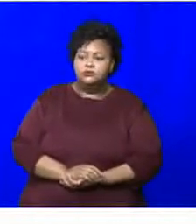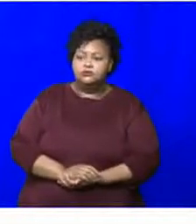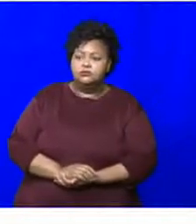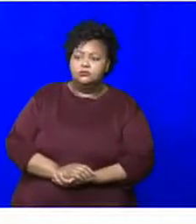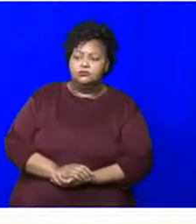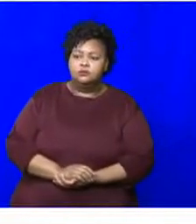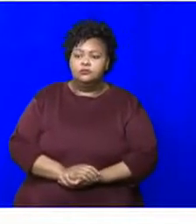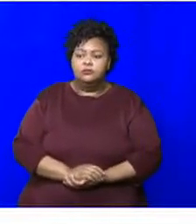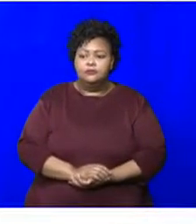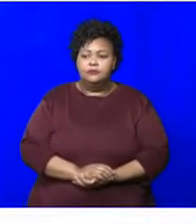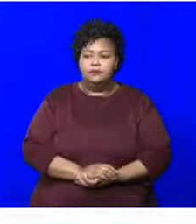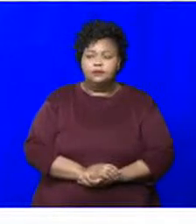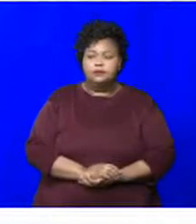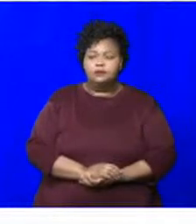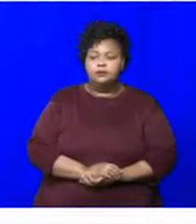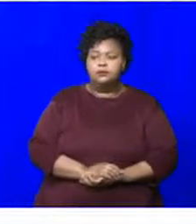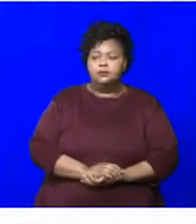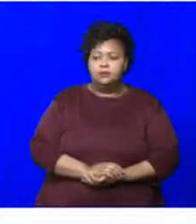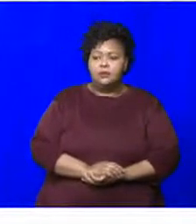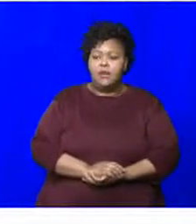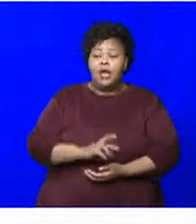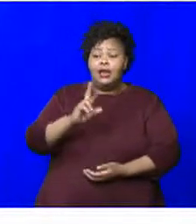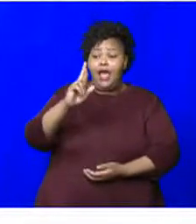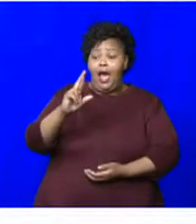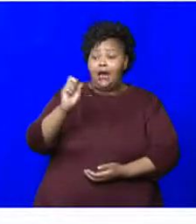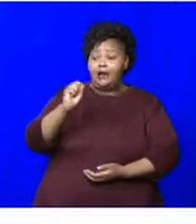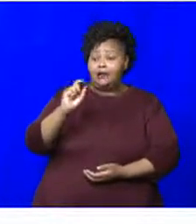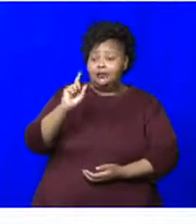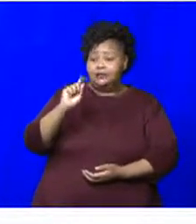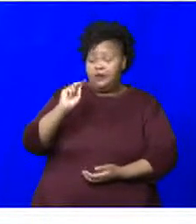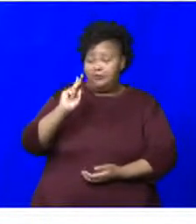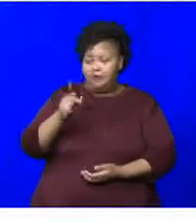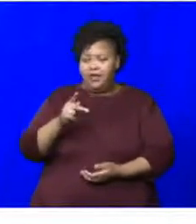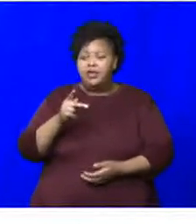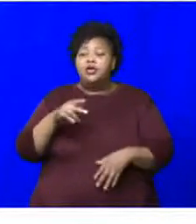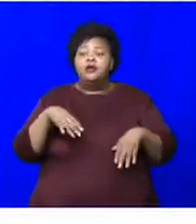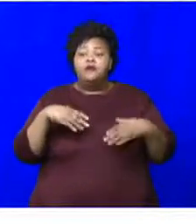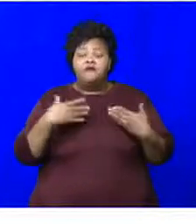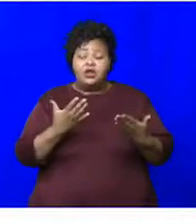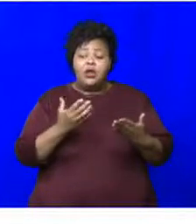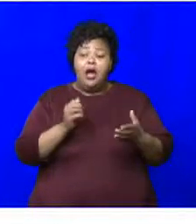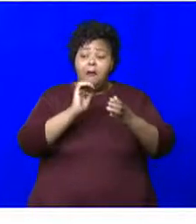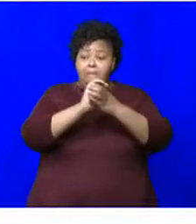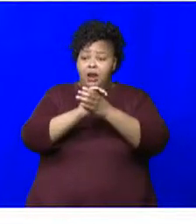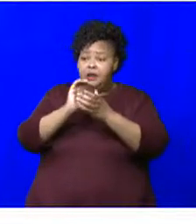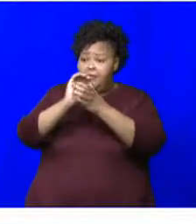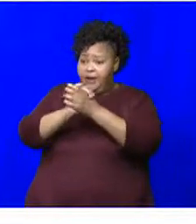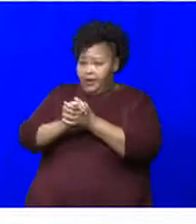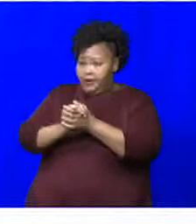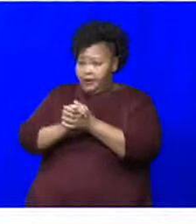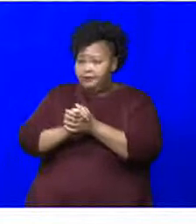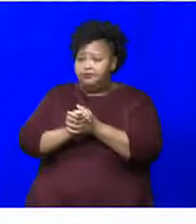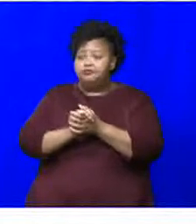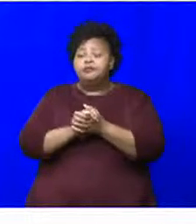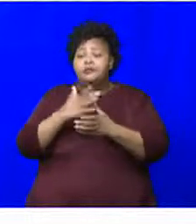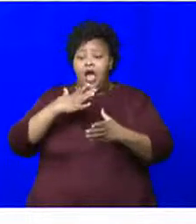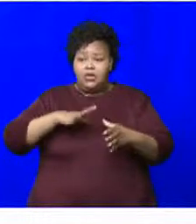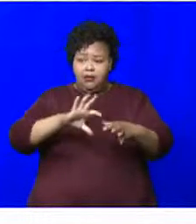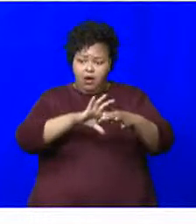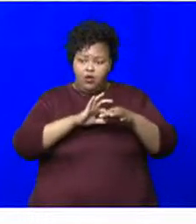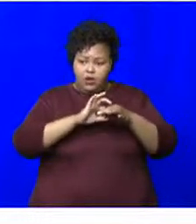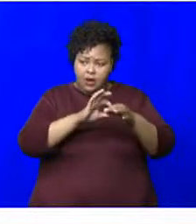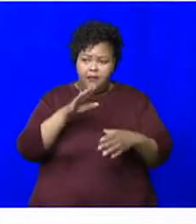ihambe parallel ungayakhi nje iyodwa. We try ke singuhulumende ngalo sinakhona nje ngalithinda ukukhumula abahlonishwana niphasisele loan ye-Exim